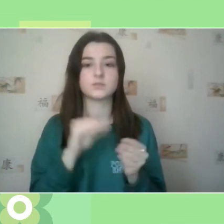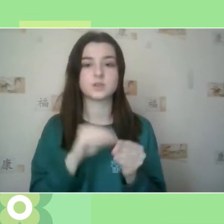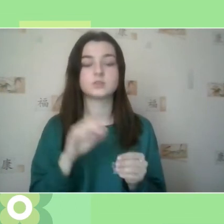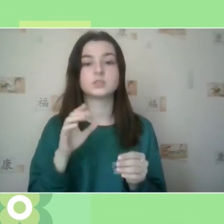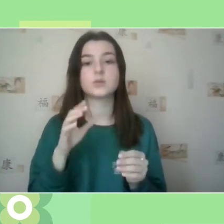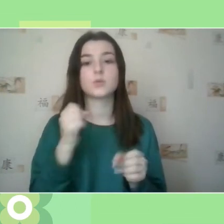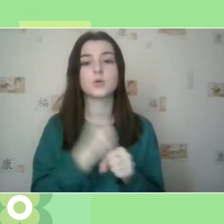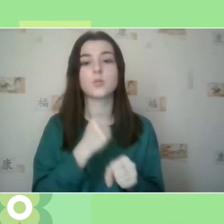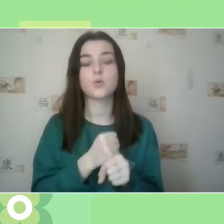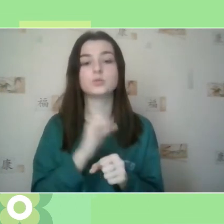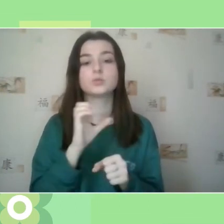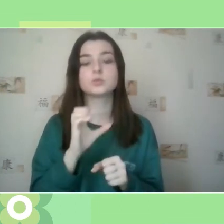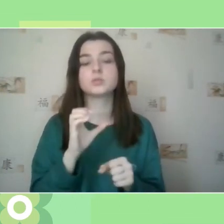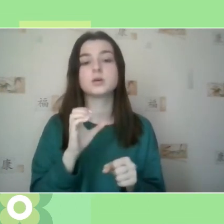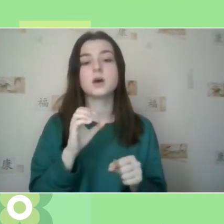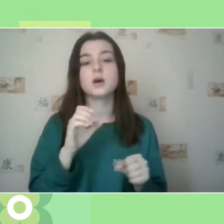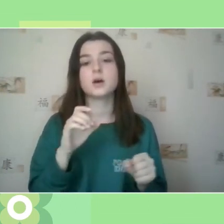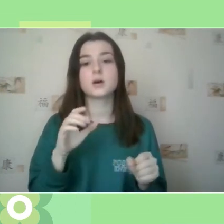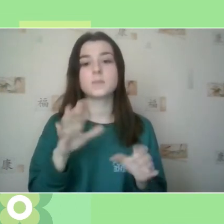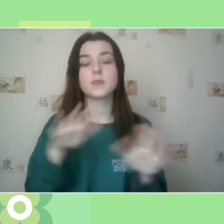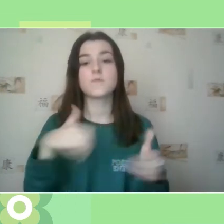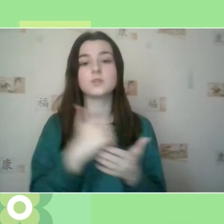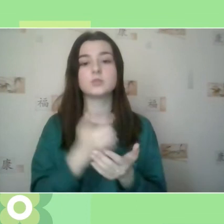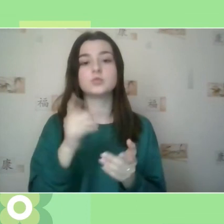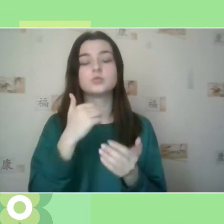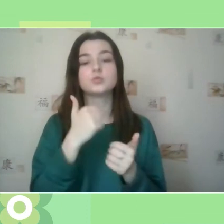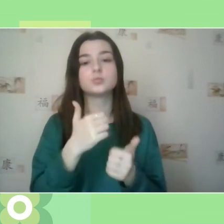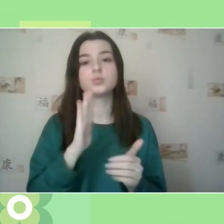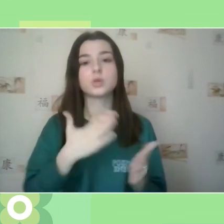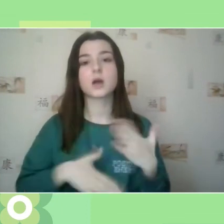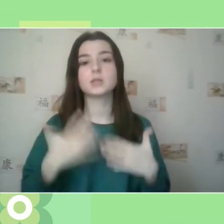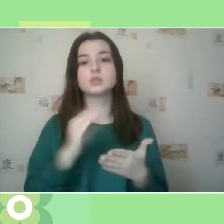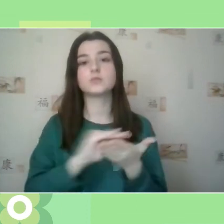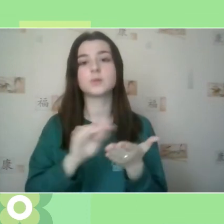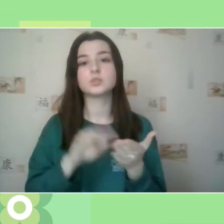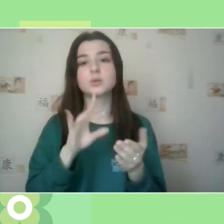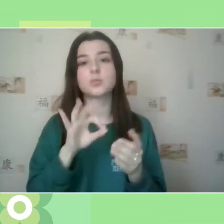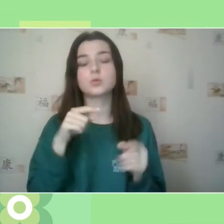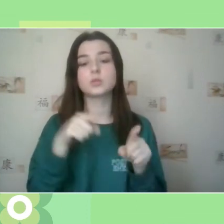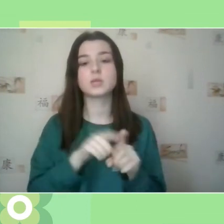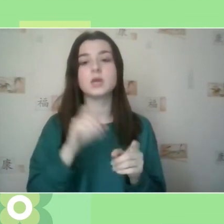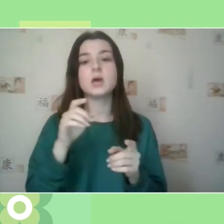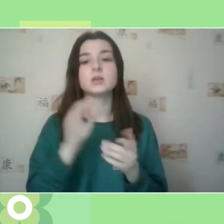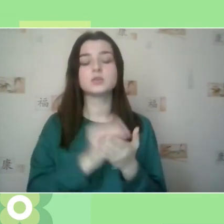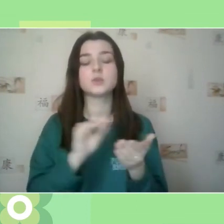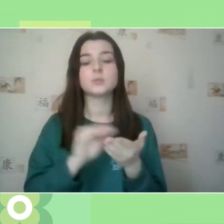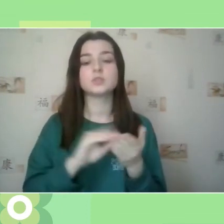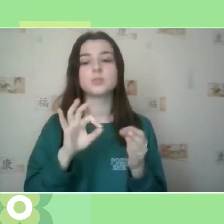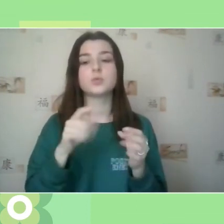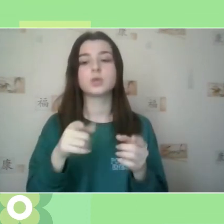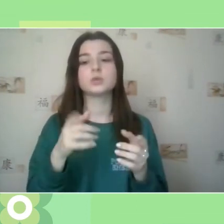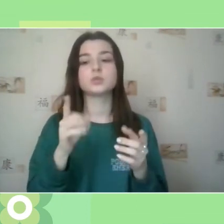владою. Дуже буду рада, якщо ви напишете, чи брали ви участь в таких інструментах, як громадський бюджет або